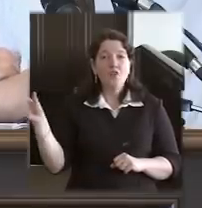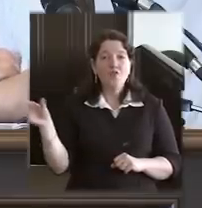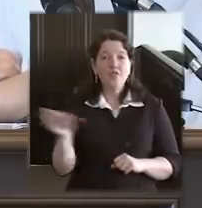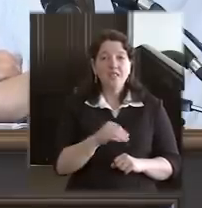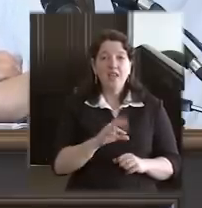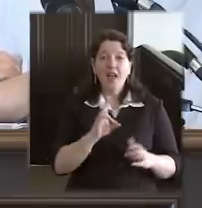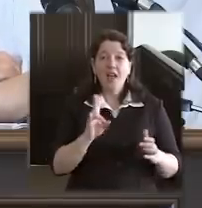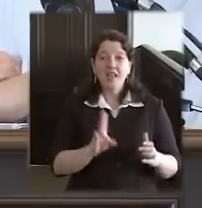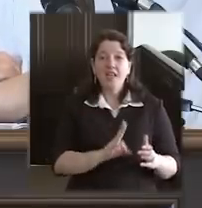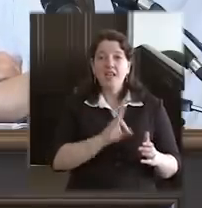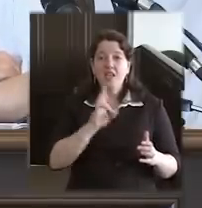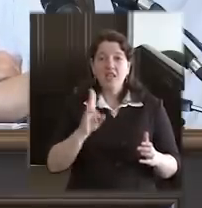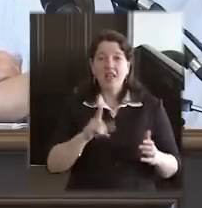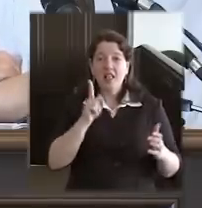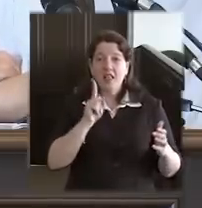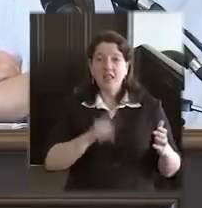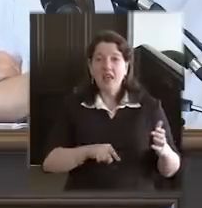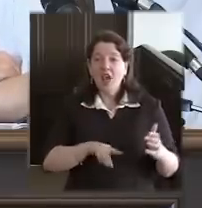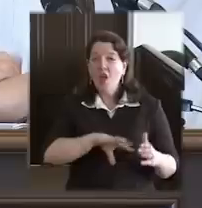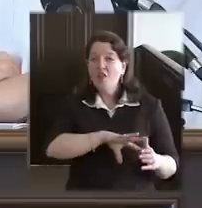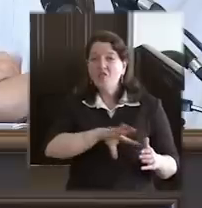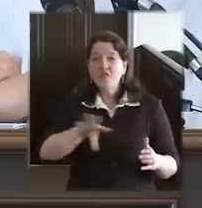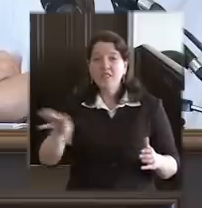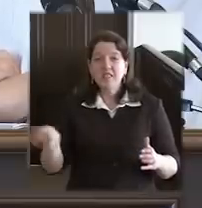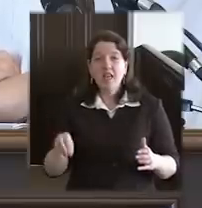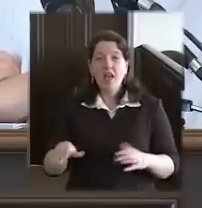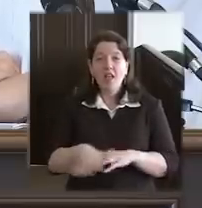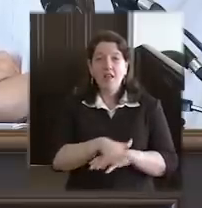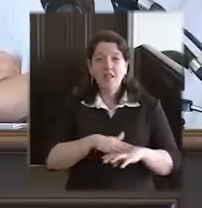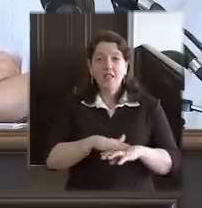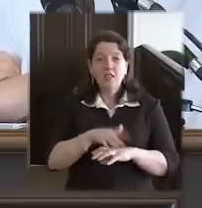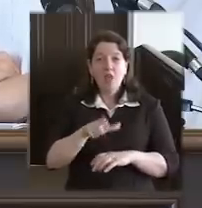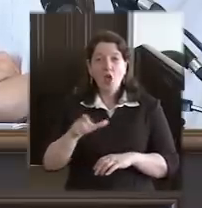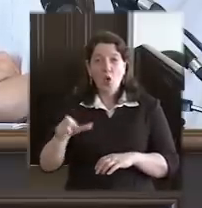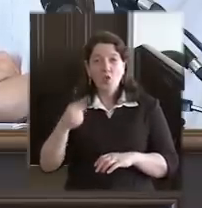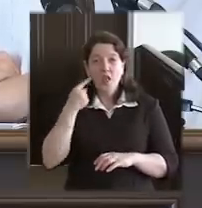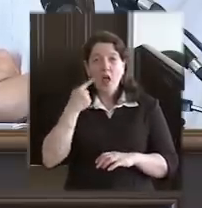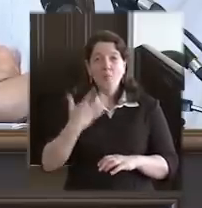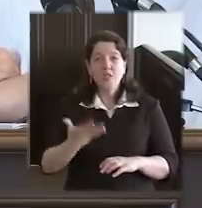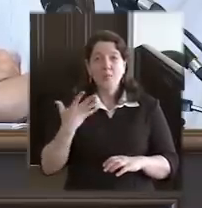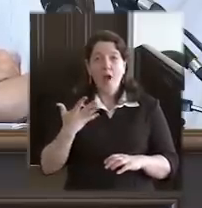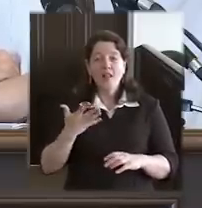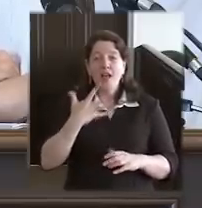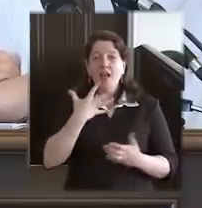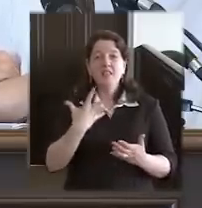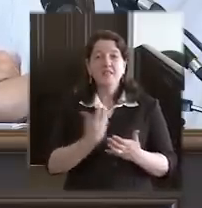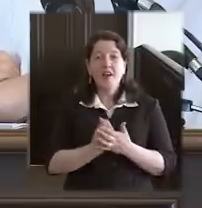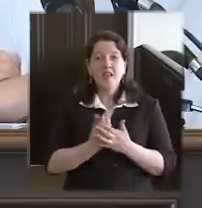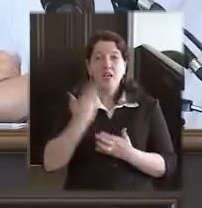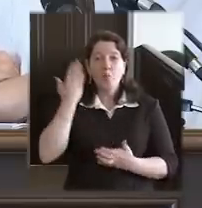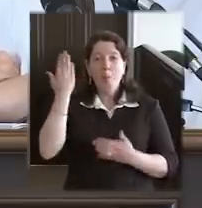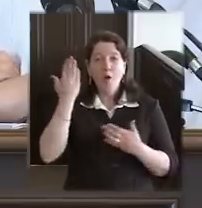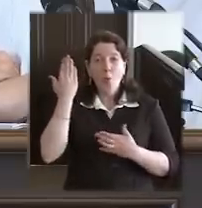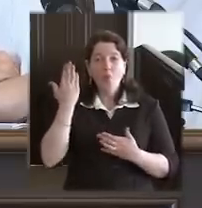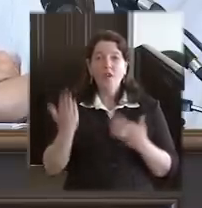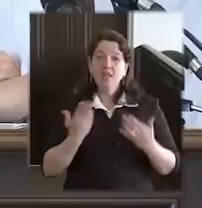Все религии и все народы понимали своих богов